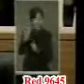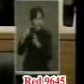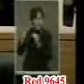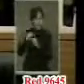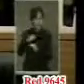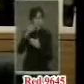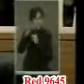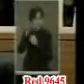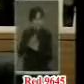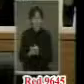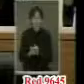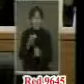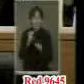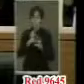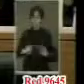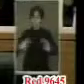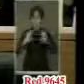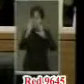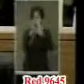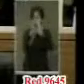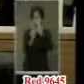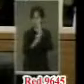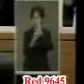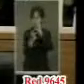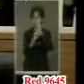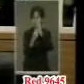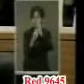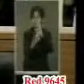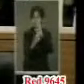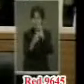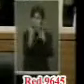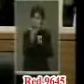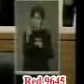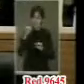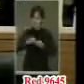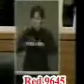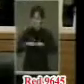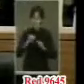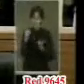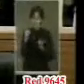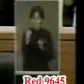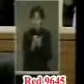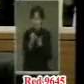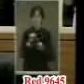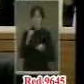ไปได้ด้วยเอากฎหมายที่มีความศักดิ์สิทธิ์และบังคับใช้ด้วยความเป็นจริง